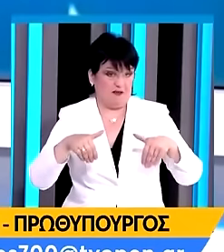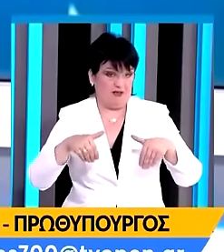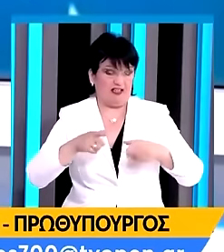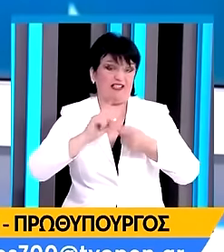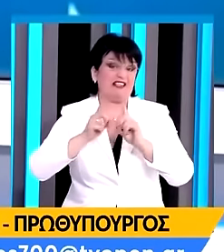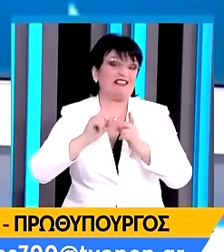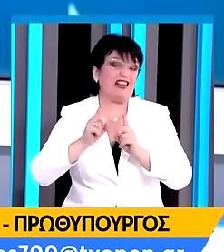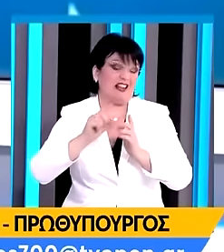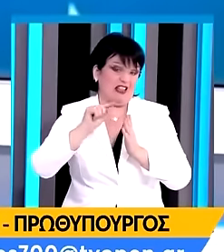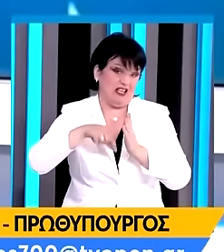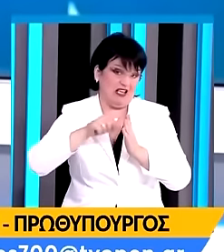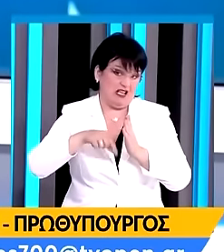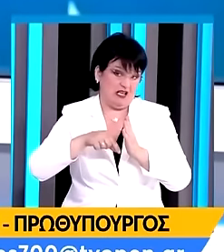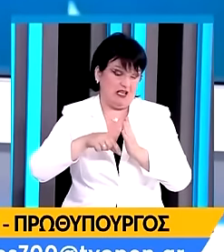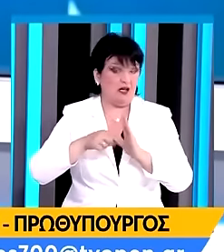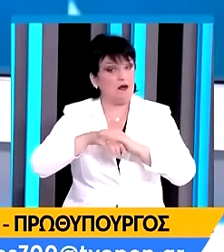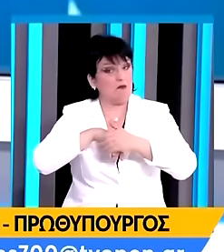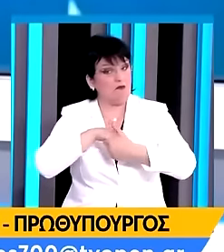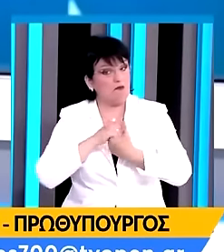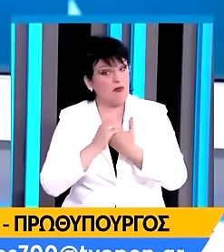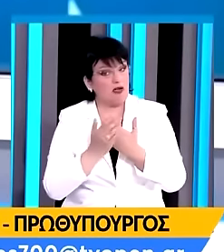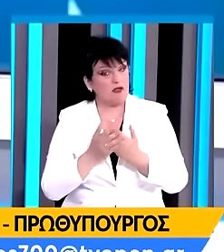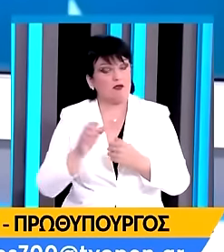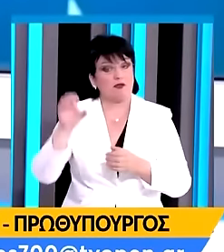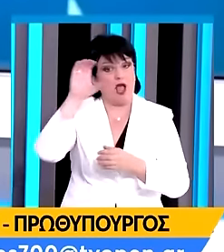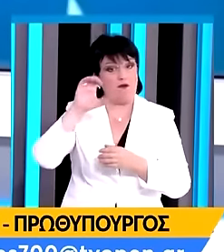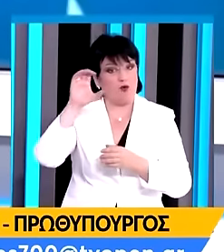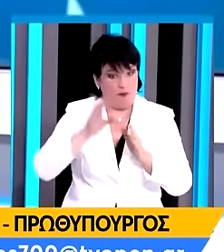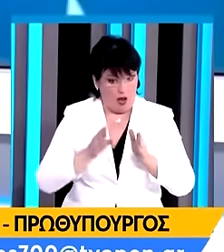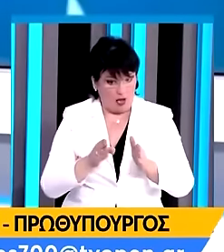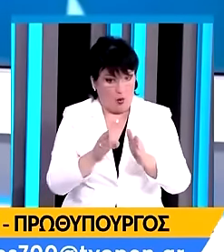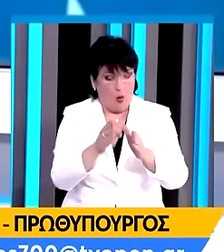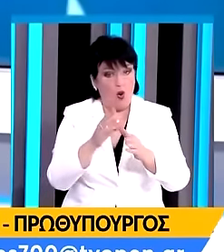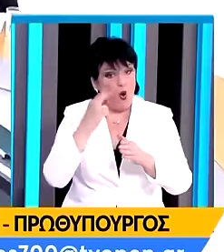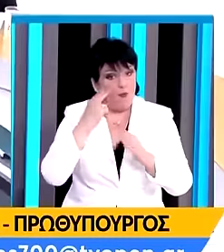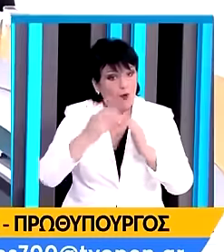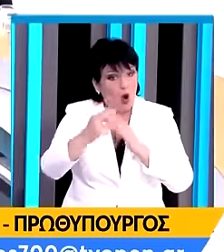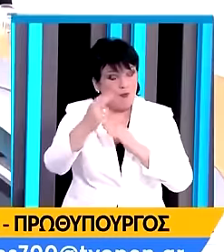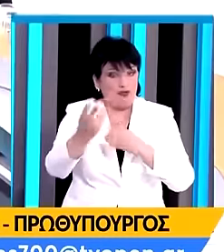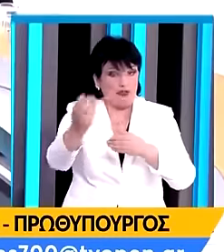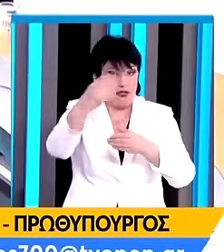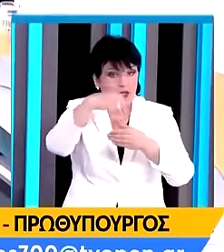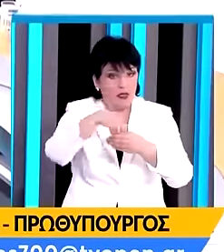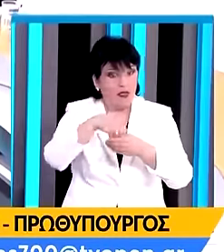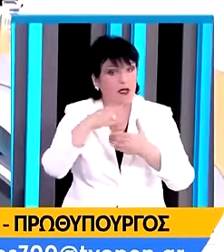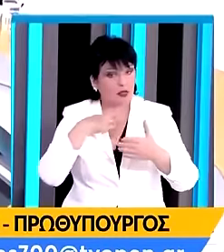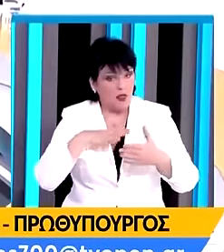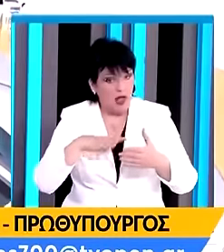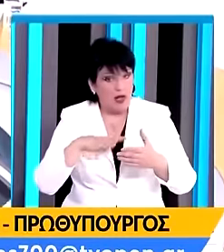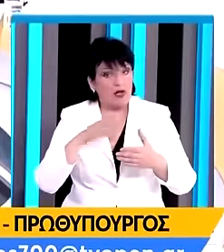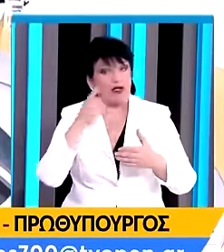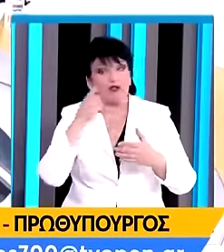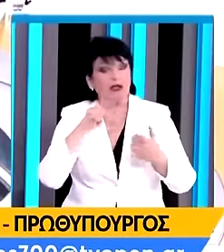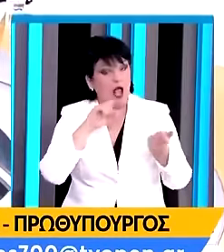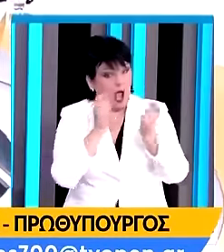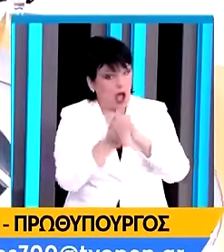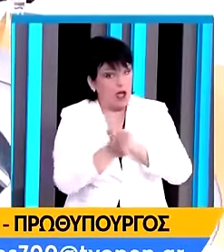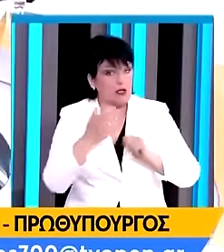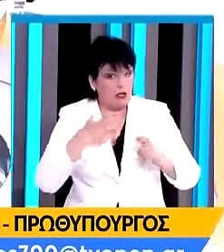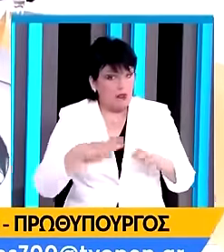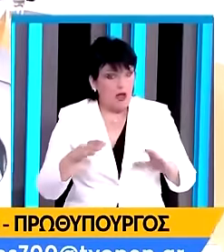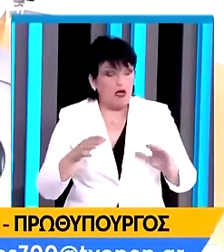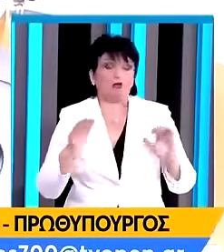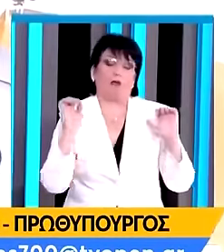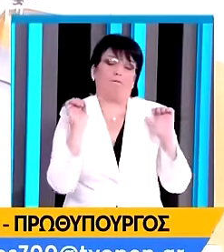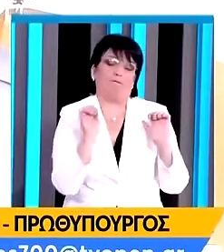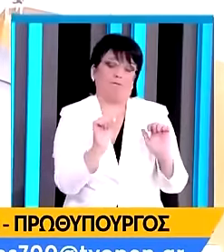συνθήκη, εφόσον τους ενδιαφέρει να μείνουν στον ευρωπαϊκό δρόμο. Δηλαδή, νομίζω ότι θα κάνουν κολοτούμπα. Πιστεύω ότι θα ασκηθούν μεγάλες